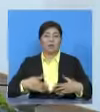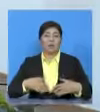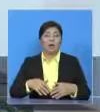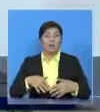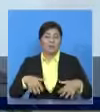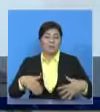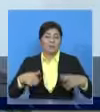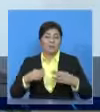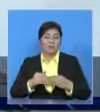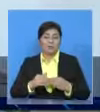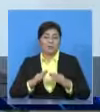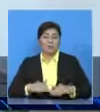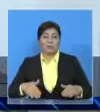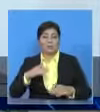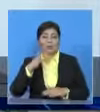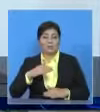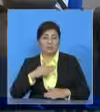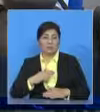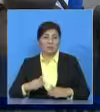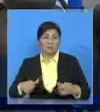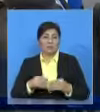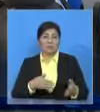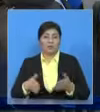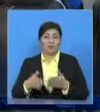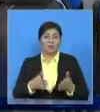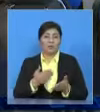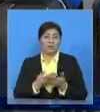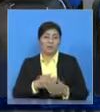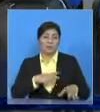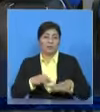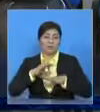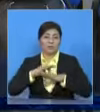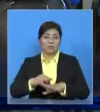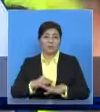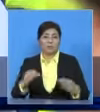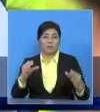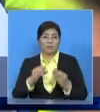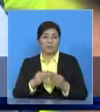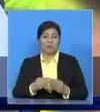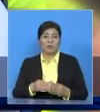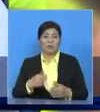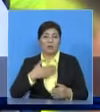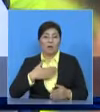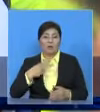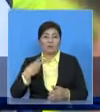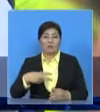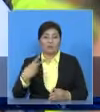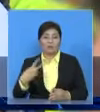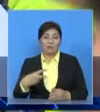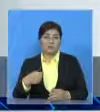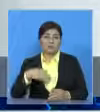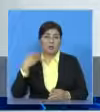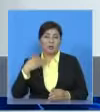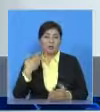малообеспеченных многодетных семей в рамках проекта «Дорога в школу». Мероприятие было организовано общественным объединением «Волонтер 2020